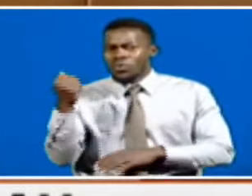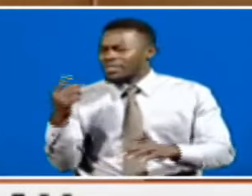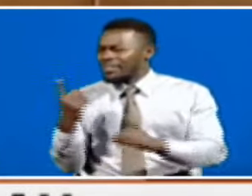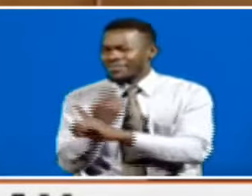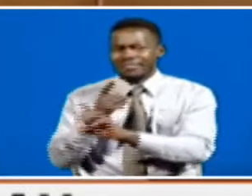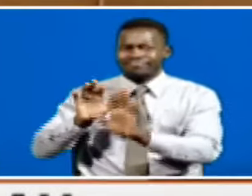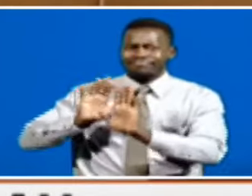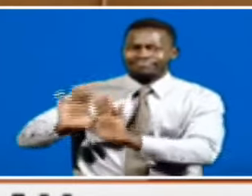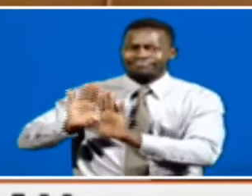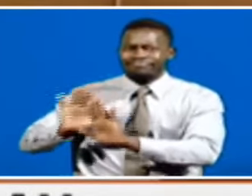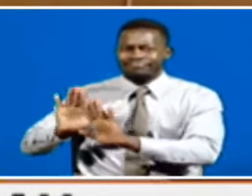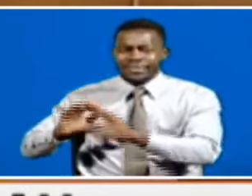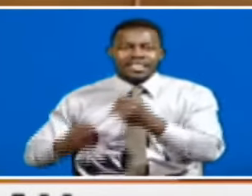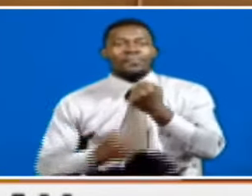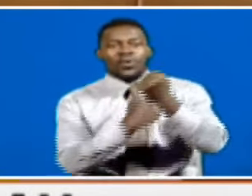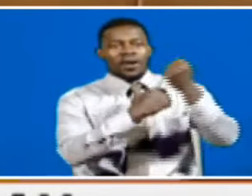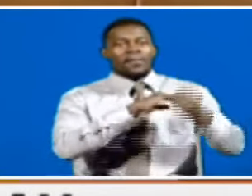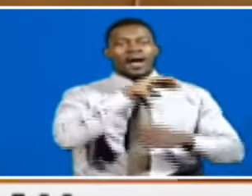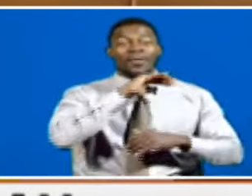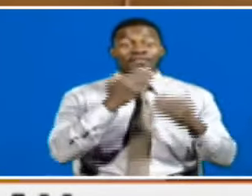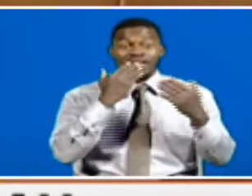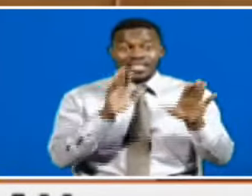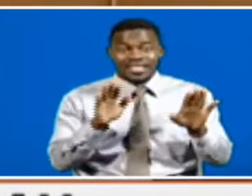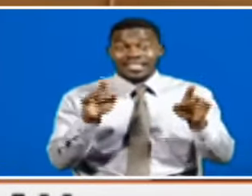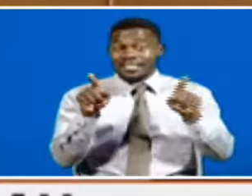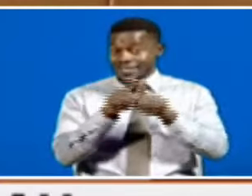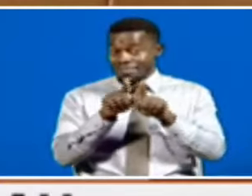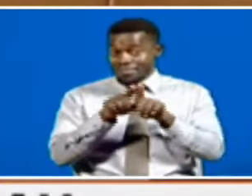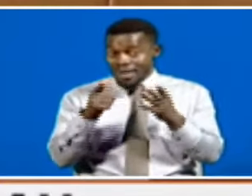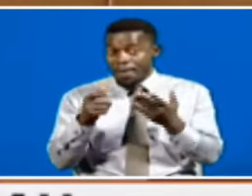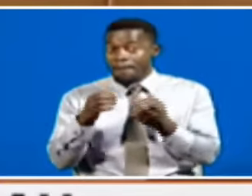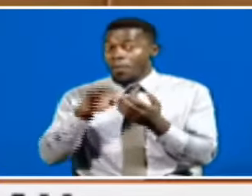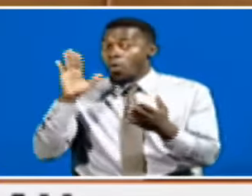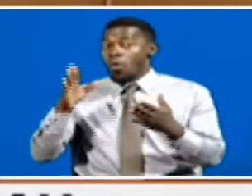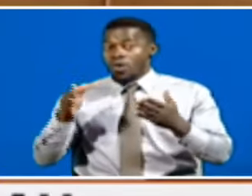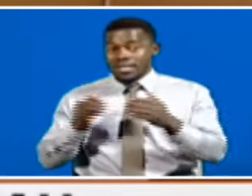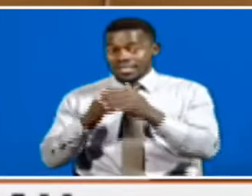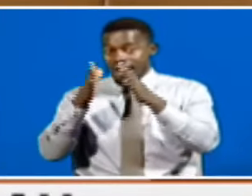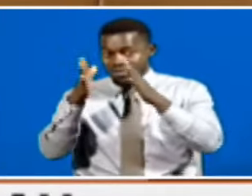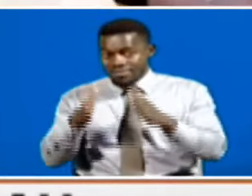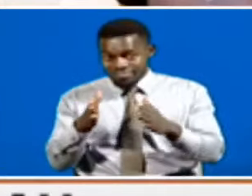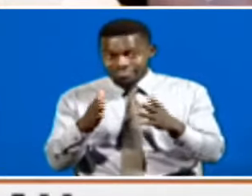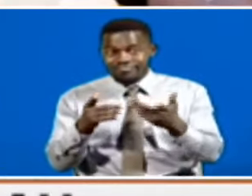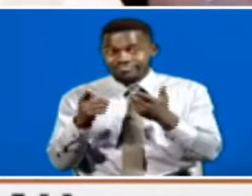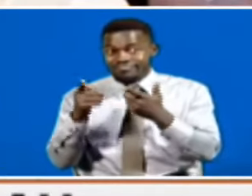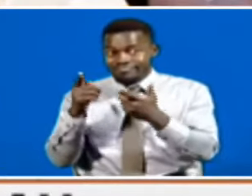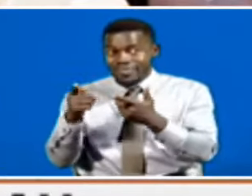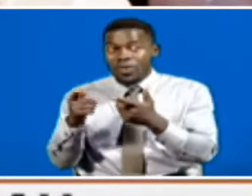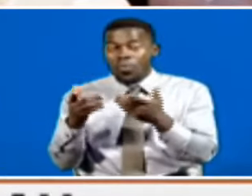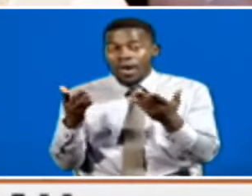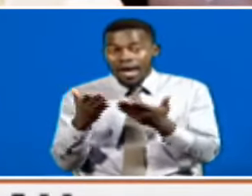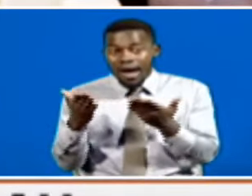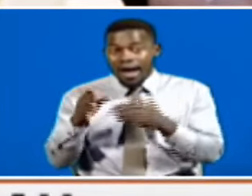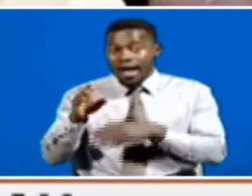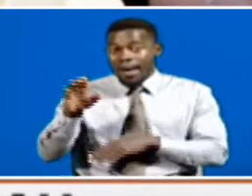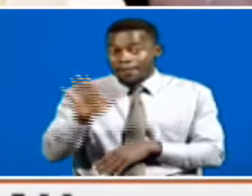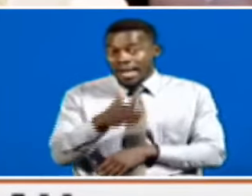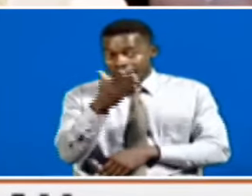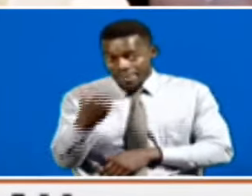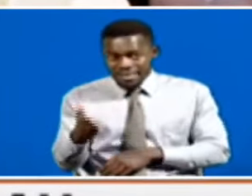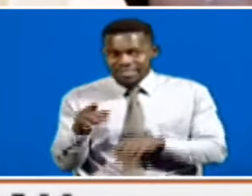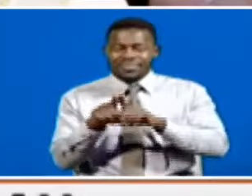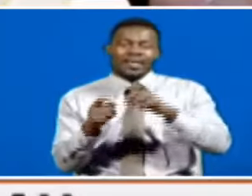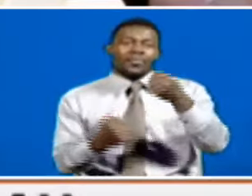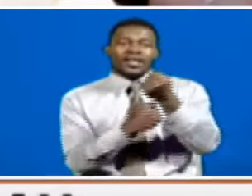mkono, msimamo ambao umeshikiliwa na kiranja wa wengi kwenye bunge la kitaifa Silvana Sosoro. We have decided to put